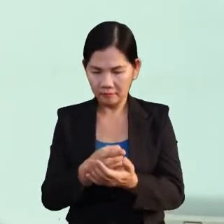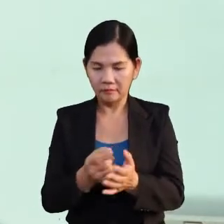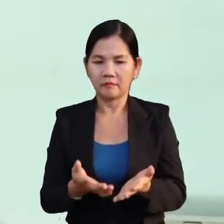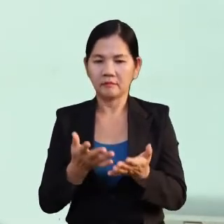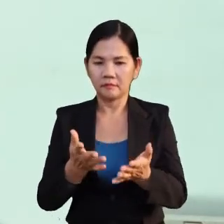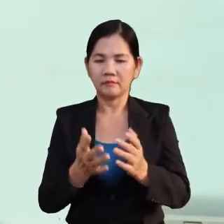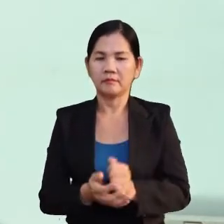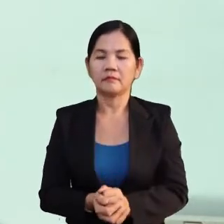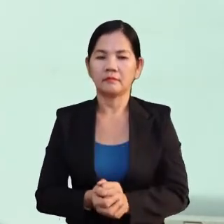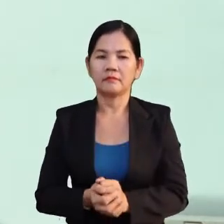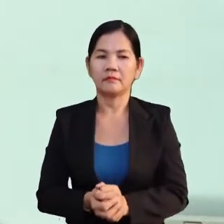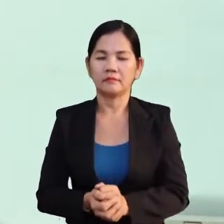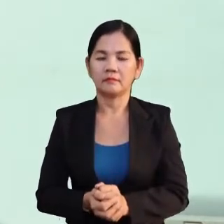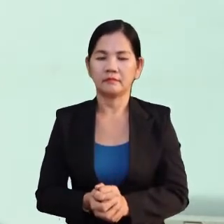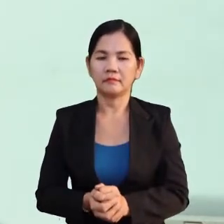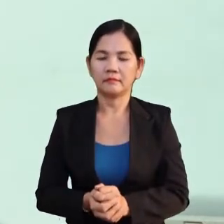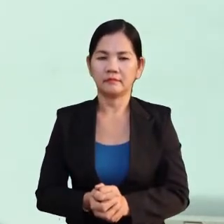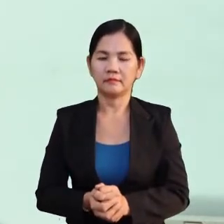ឯងមើលកូន